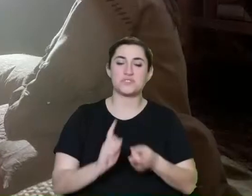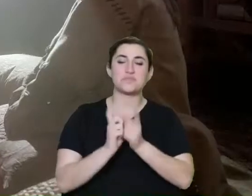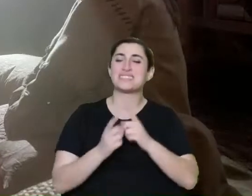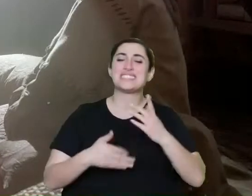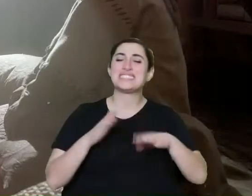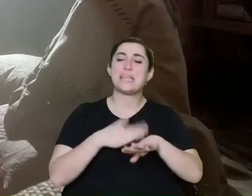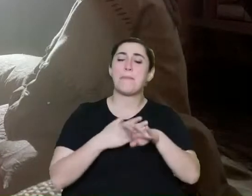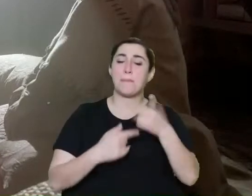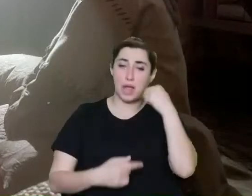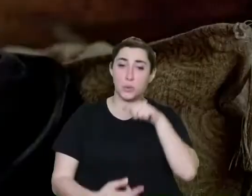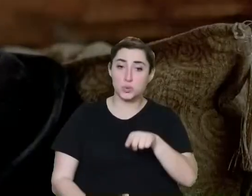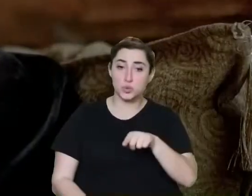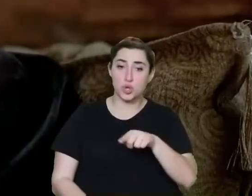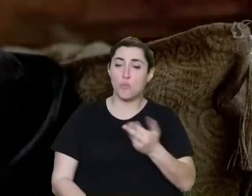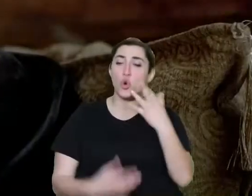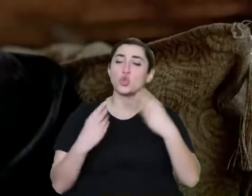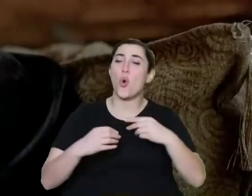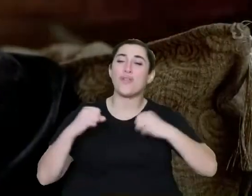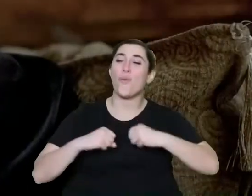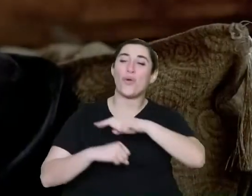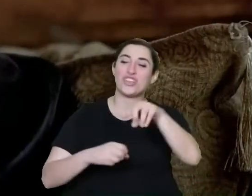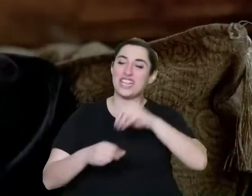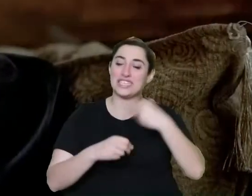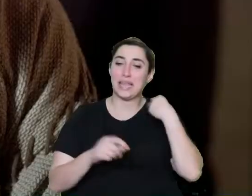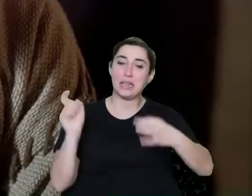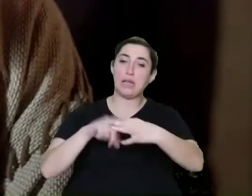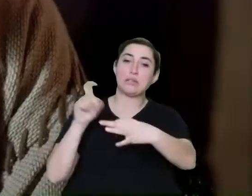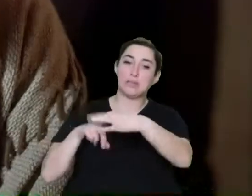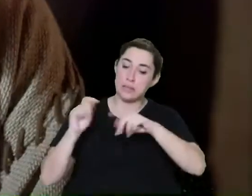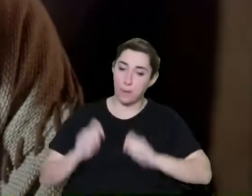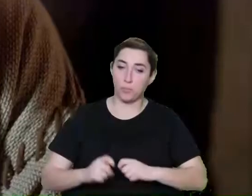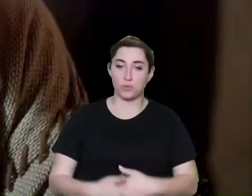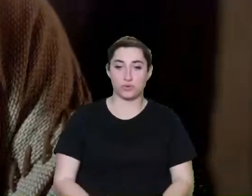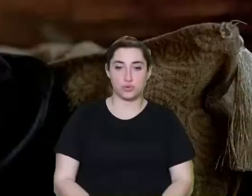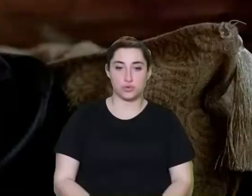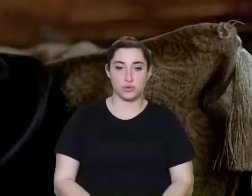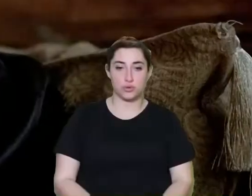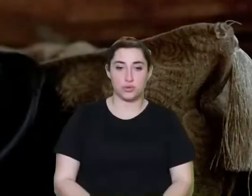Çeşitli sebepler neticesinde boş kalan makamlar içinde yeni atamalar yaparız.